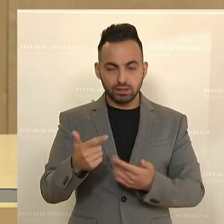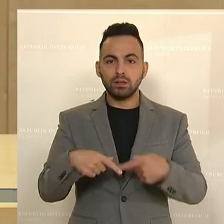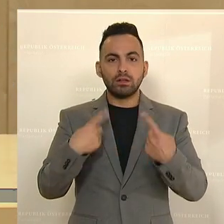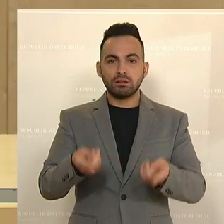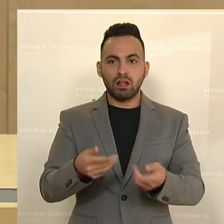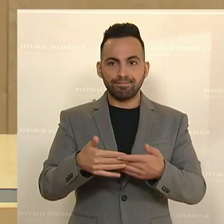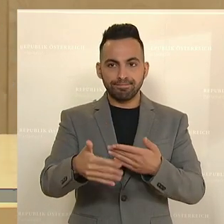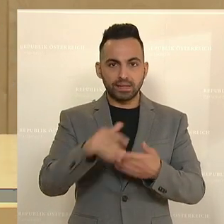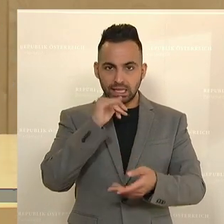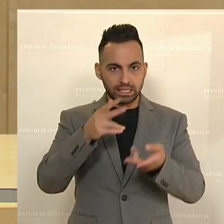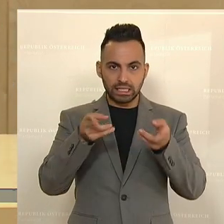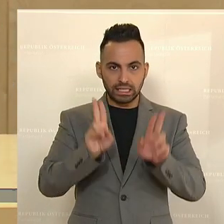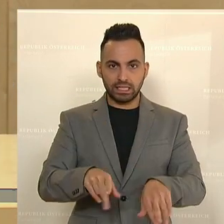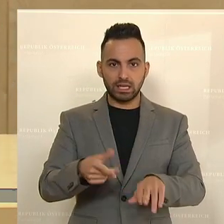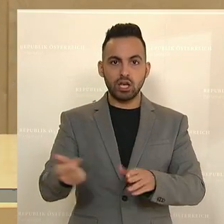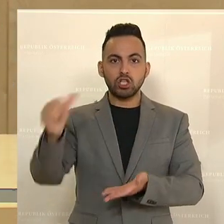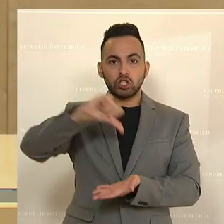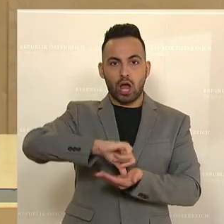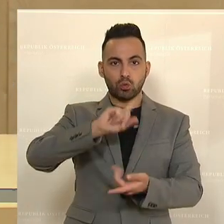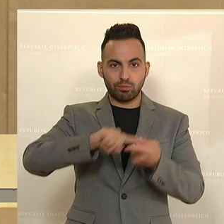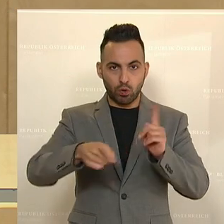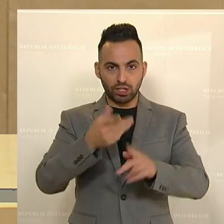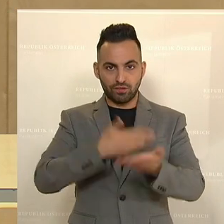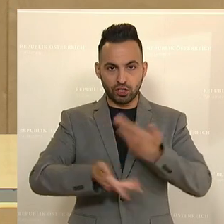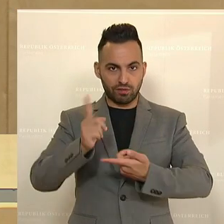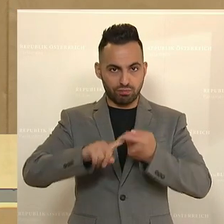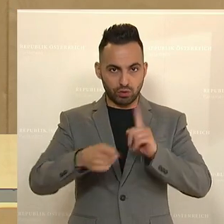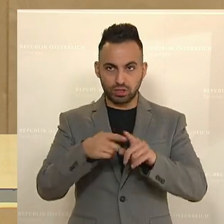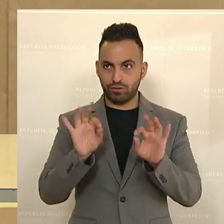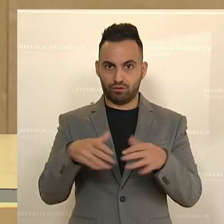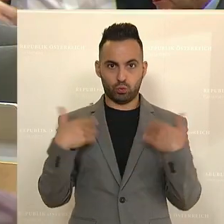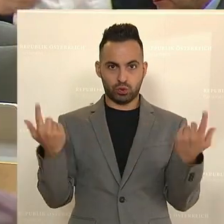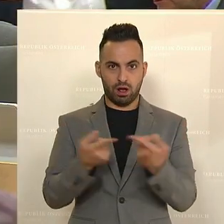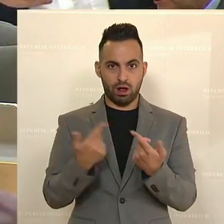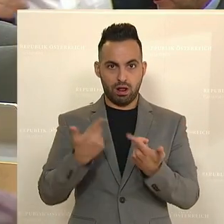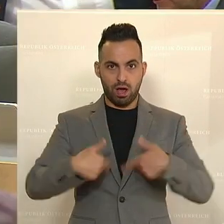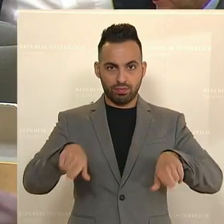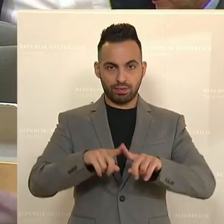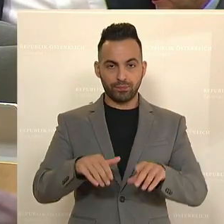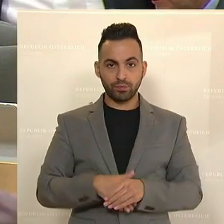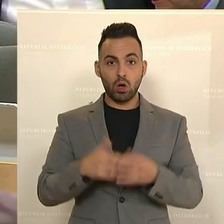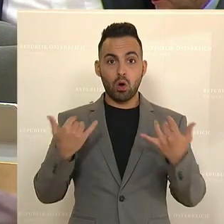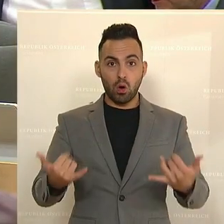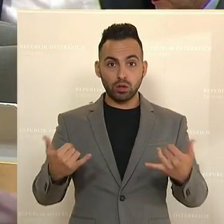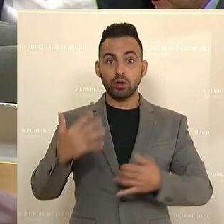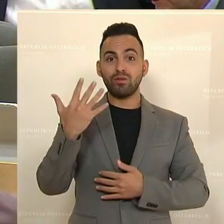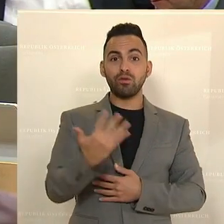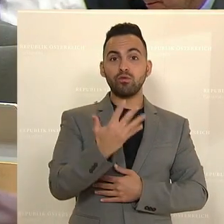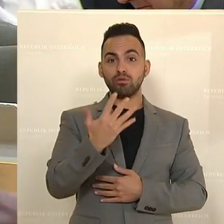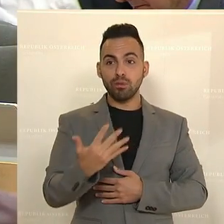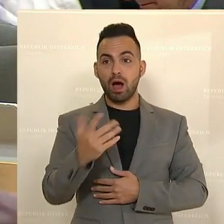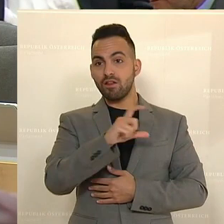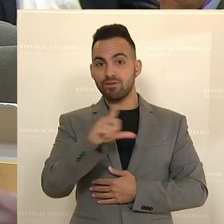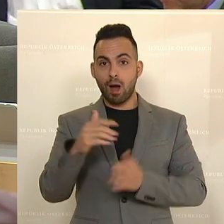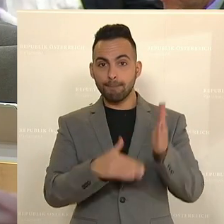keine richtige Standortpolitik und Wirtschaftspolitik für unser Land sein. Wir haben heute 5-mal höhere